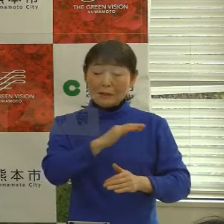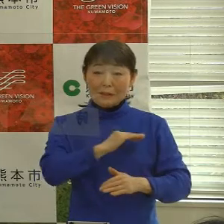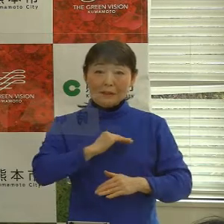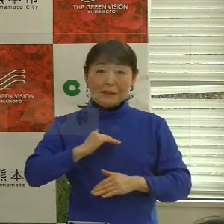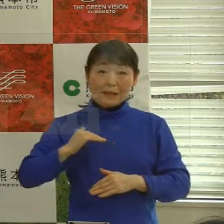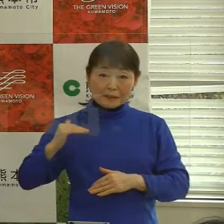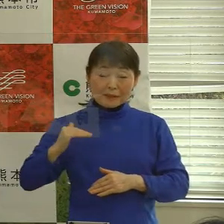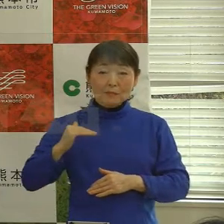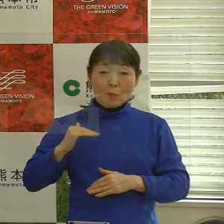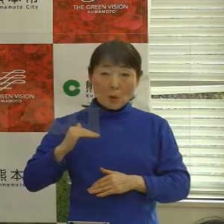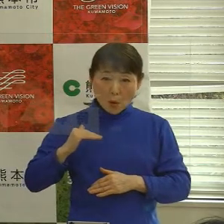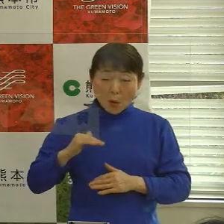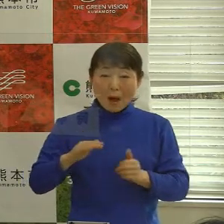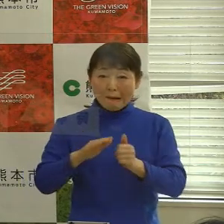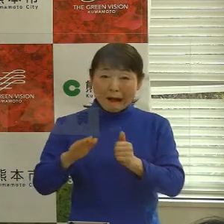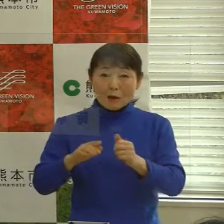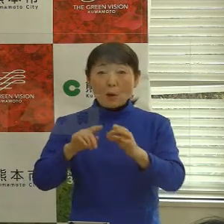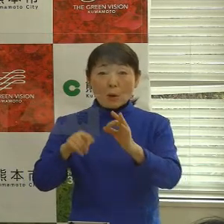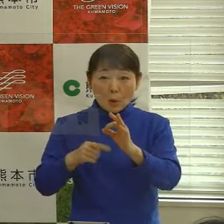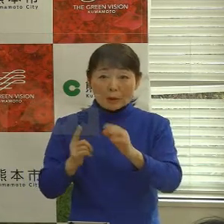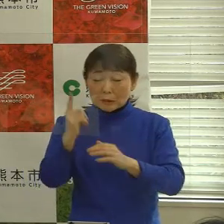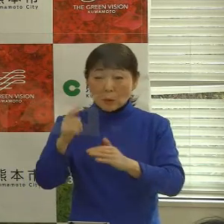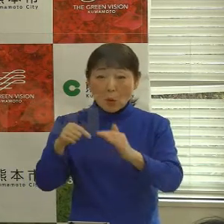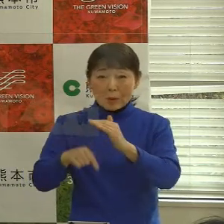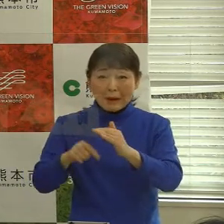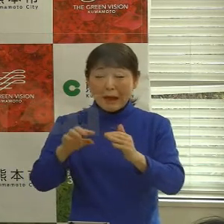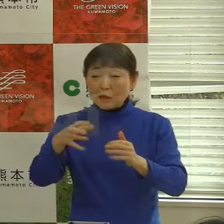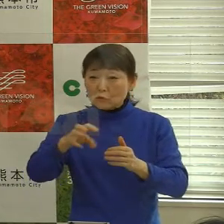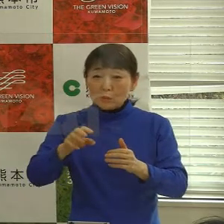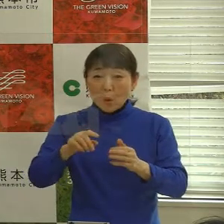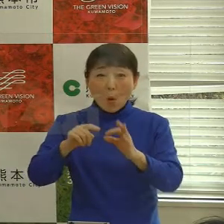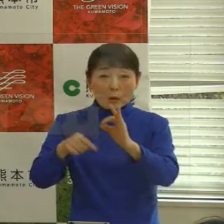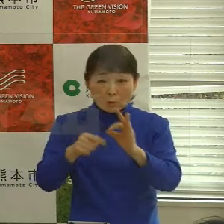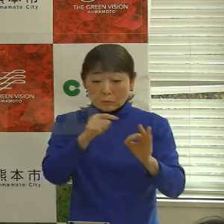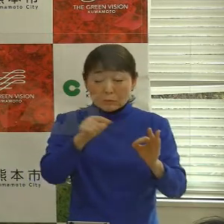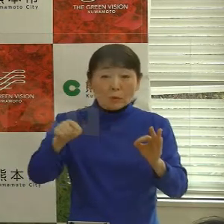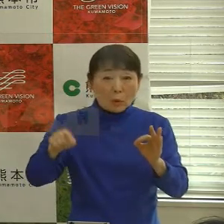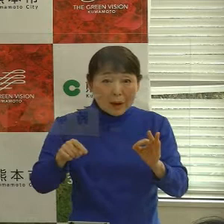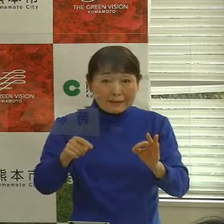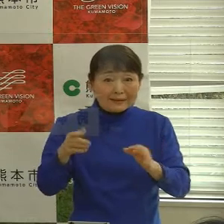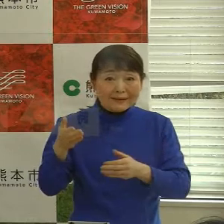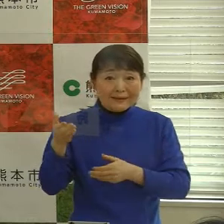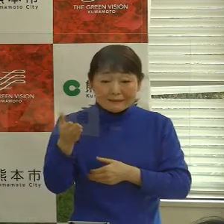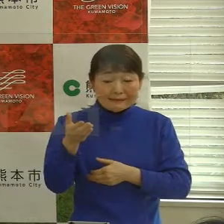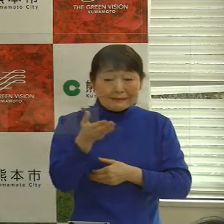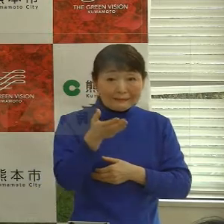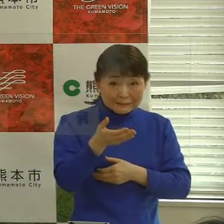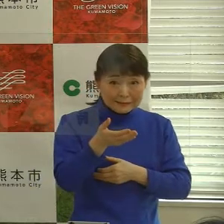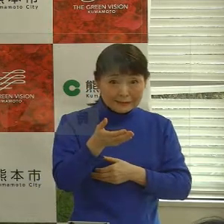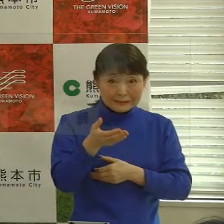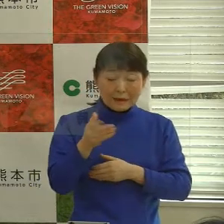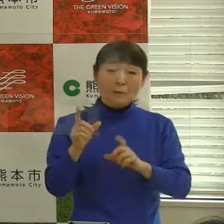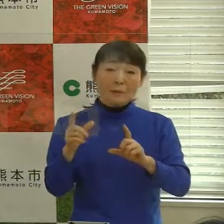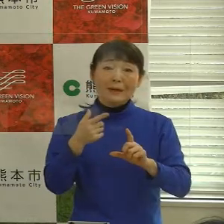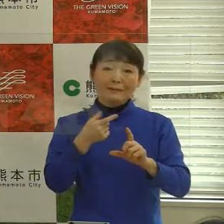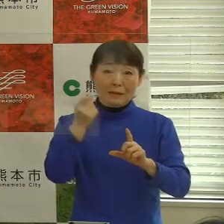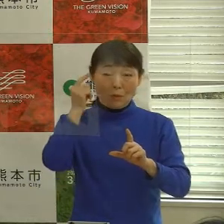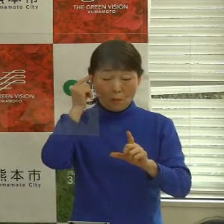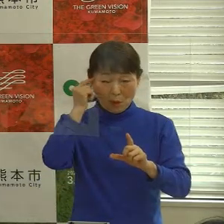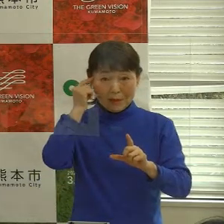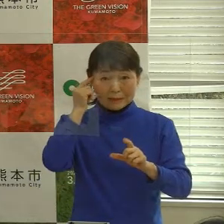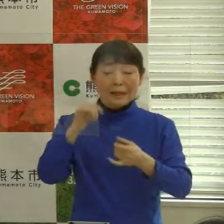々の環境局であるとか上下水道局の方でですね、またお話を伺いたいというふうに思いますし、ぜ